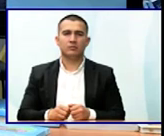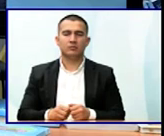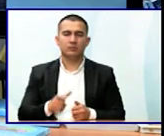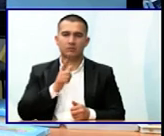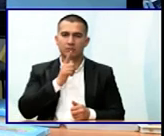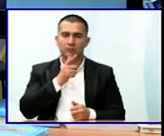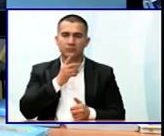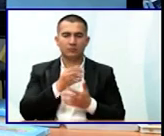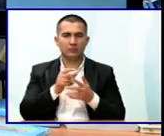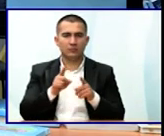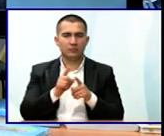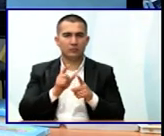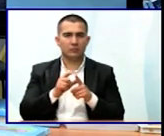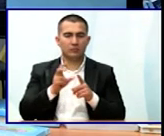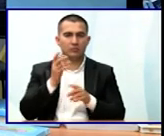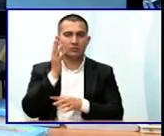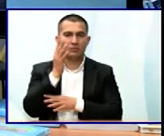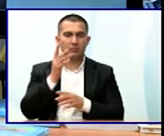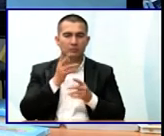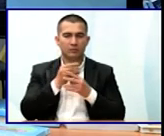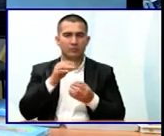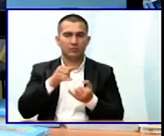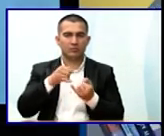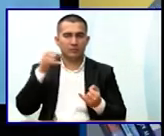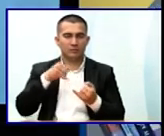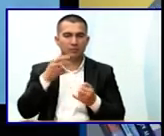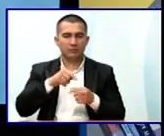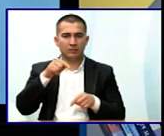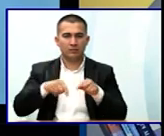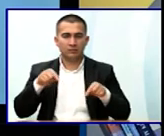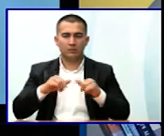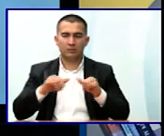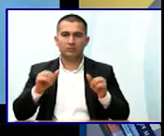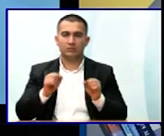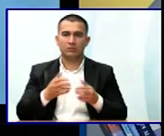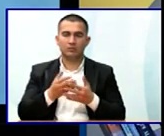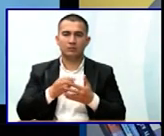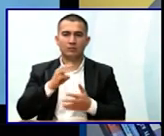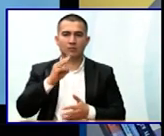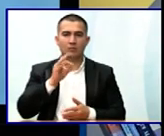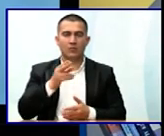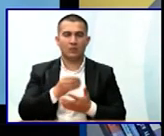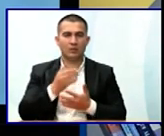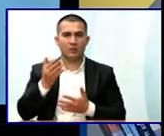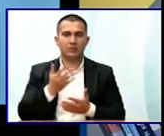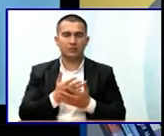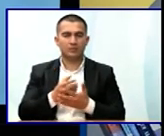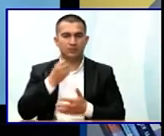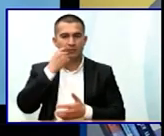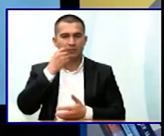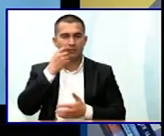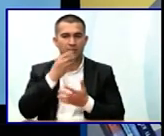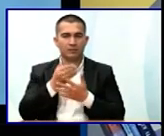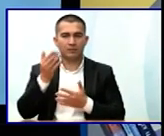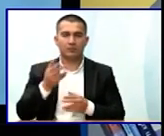Qalamchalar orqali ko'payadigan o'simliklarga biz tok misolida ko'rib chiqamiz. Tok qalamchalari